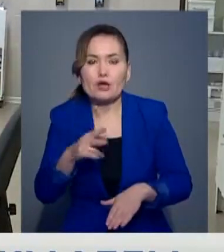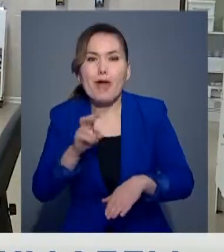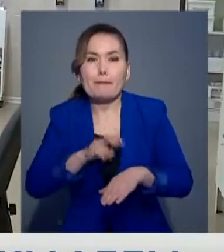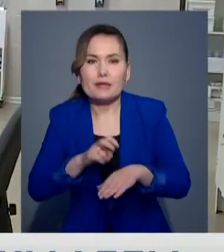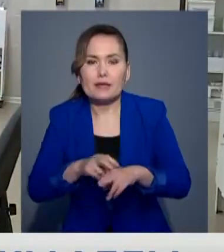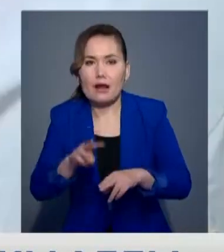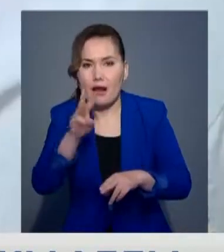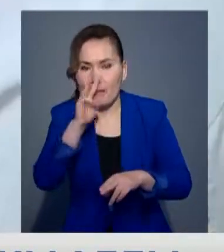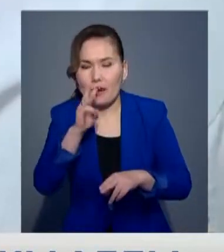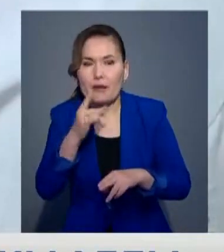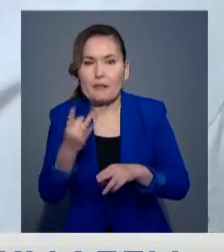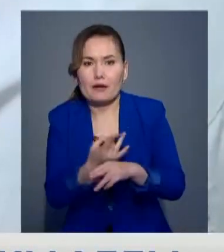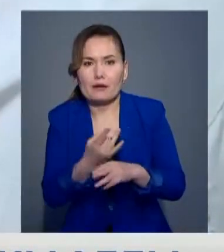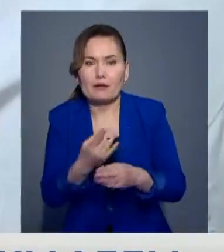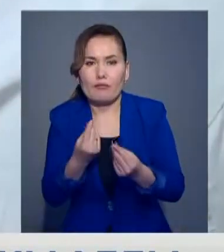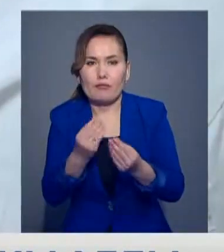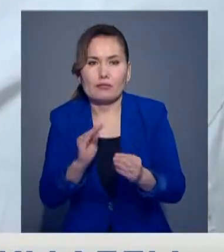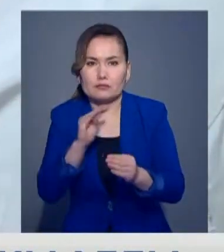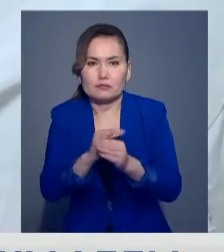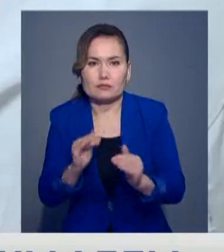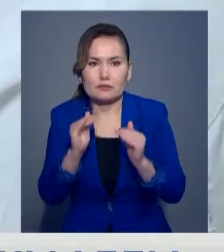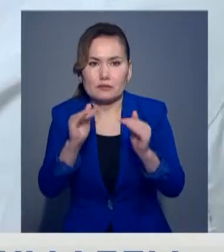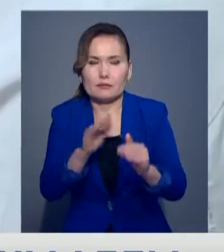бір жалақы көлемінде сыйақы тағайындалды.